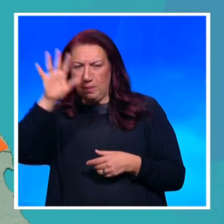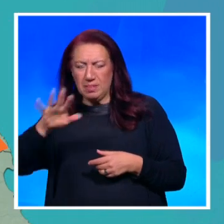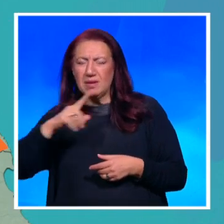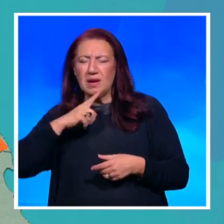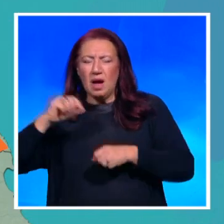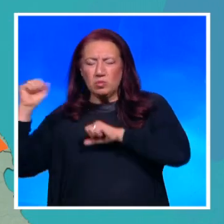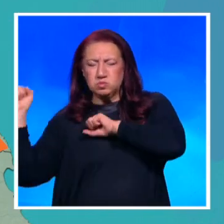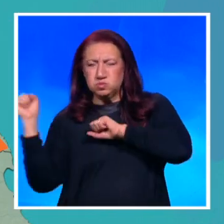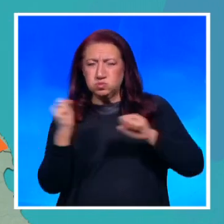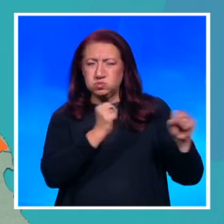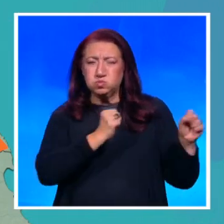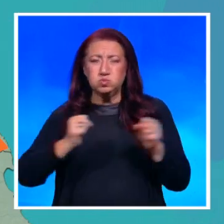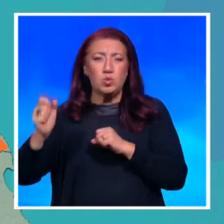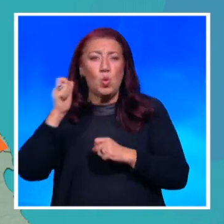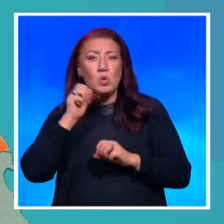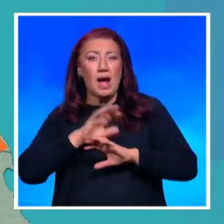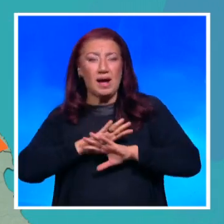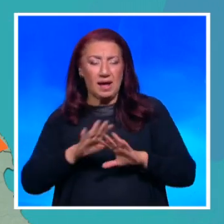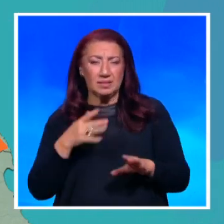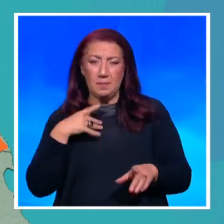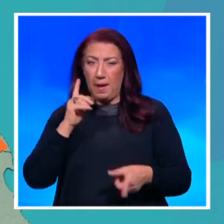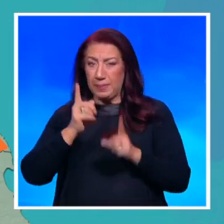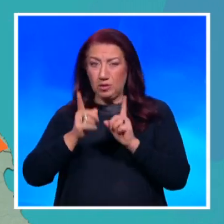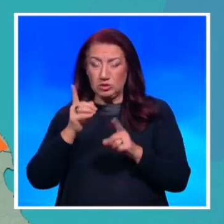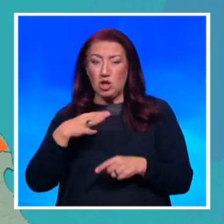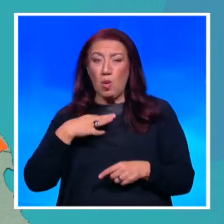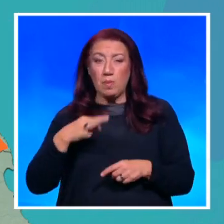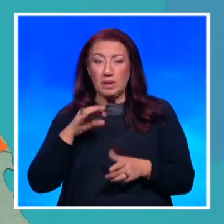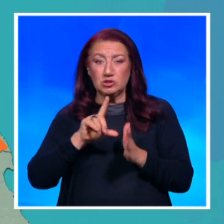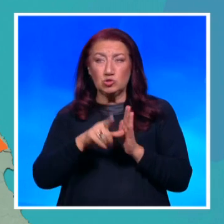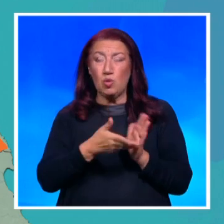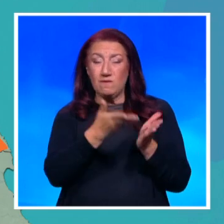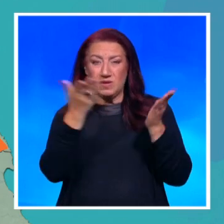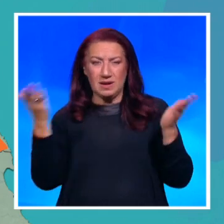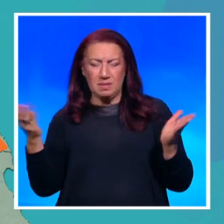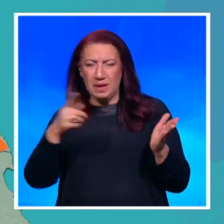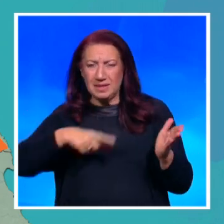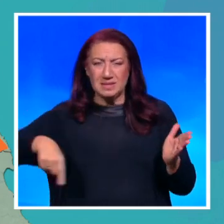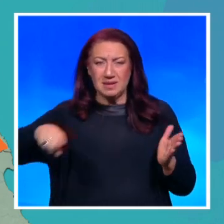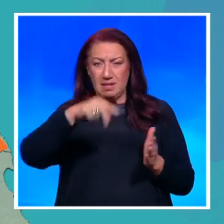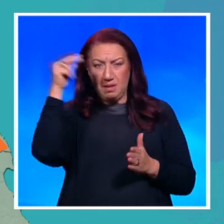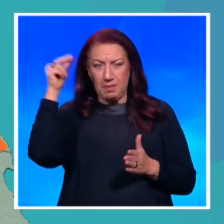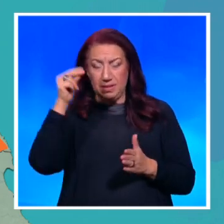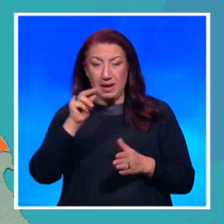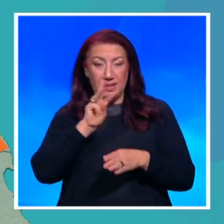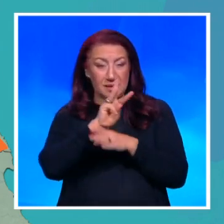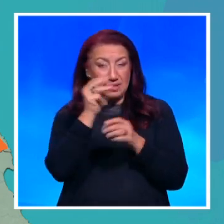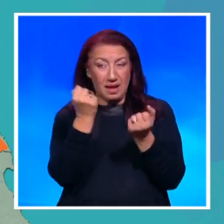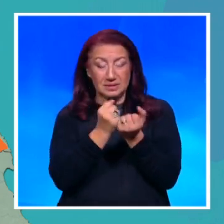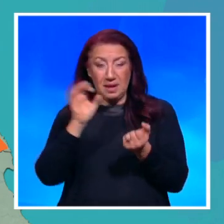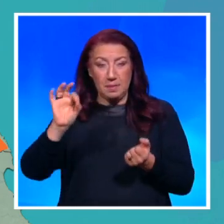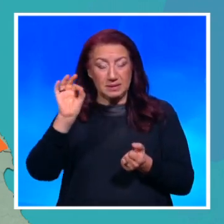ураганен. Заради него са обявени предупреждения за опасно време в цялата страна, като в 13 области те са от втора